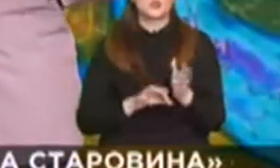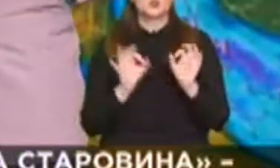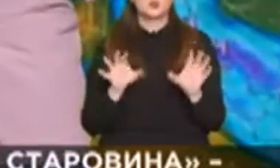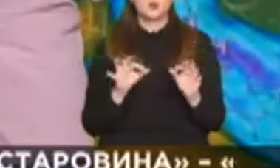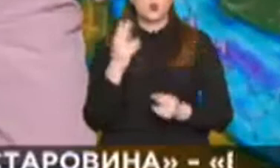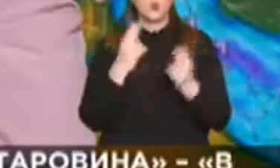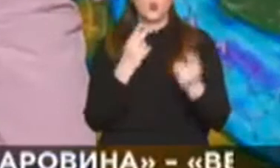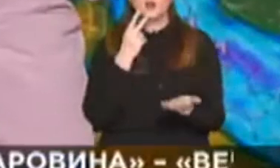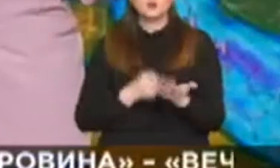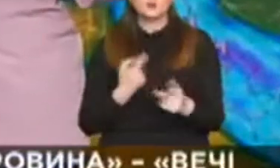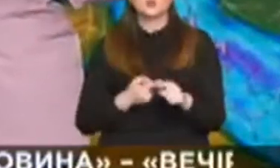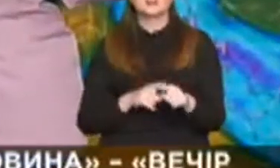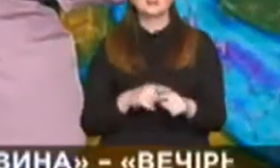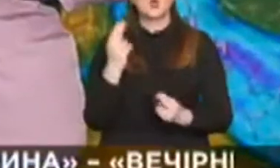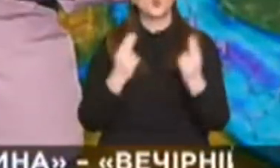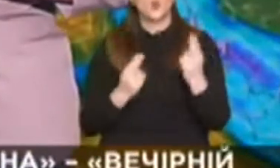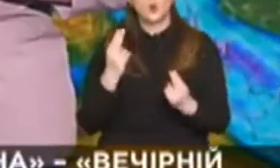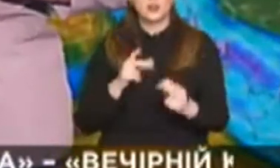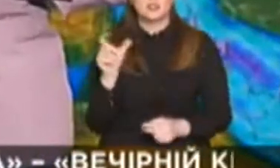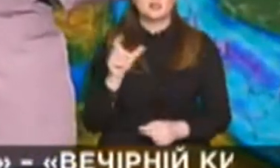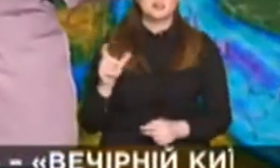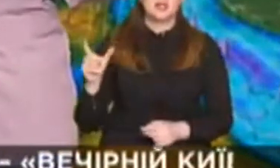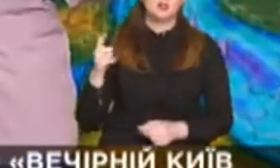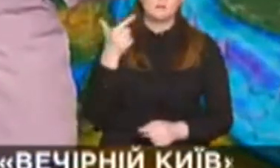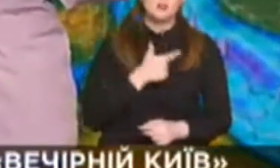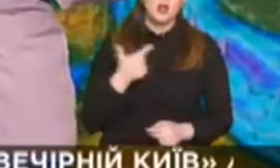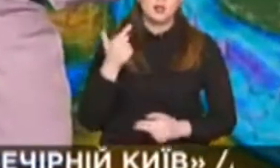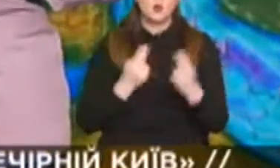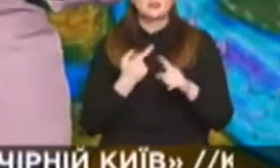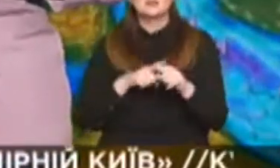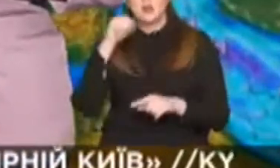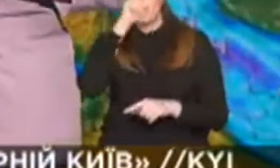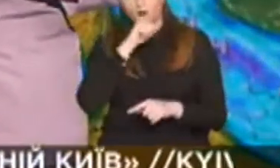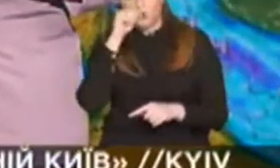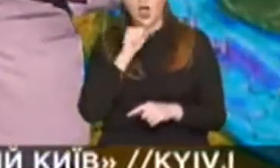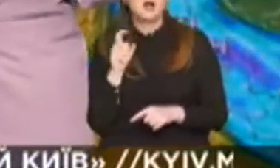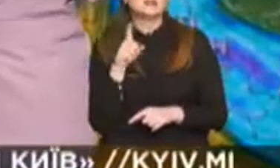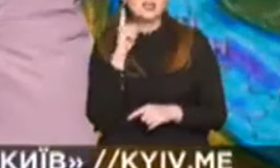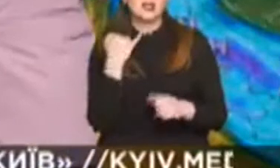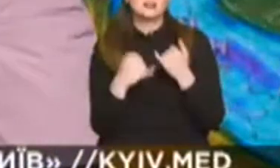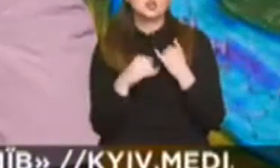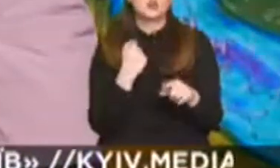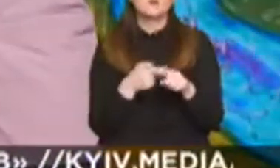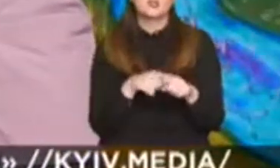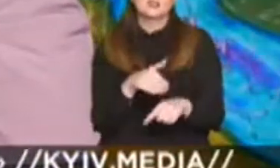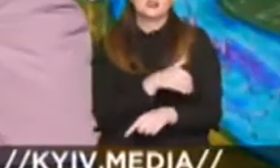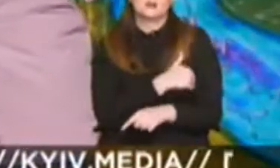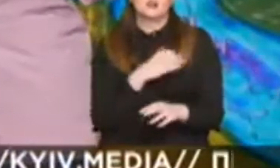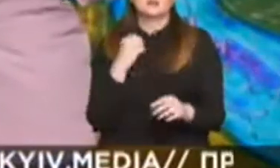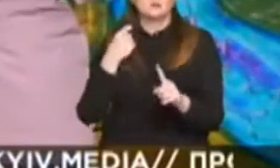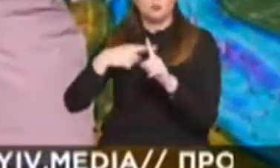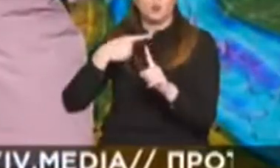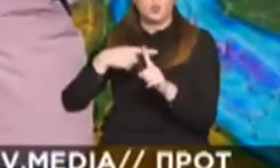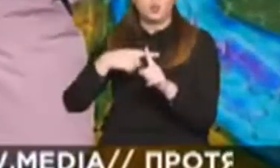поясню, кольором показано, це в нас колір, синій-блакитний колір – це мороз, а ось зелений та жовтий – це температура із